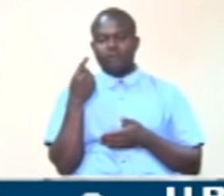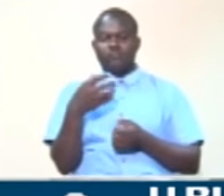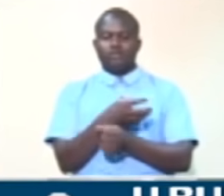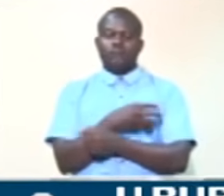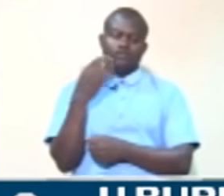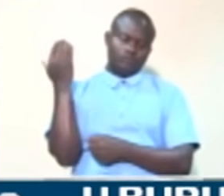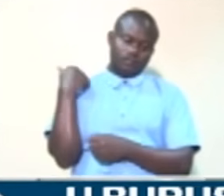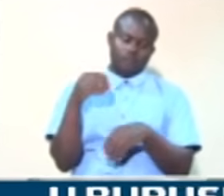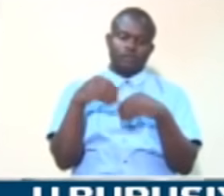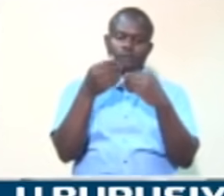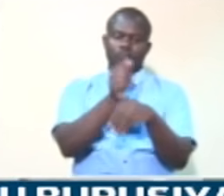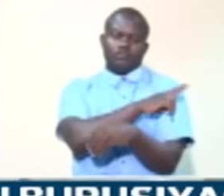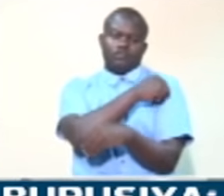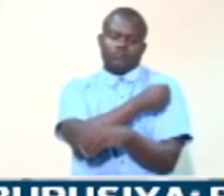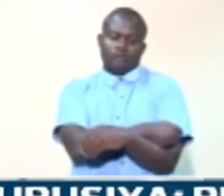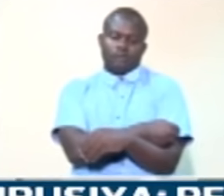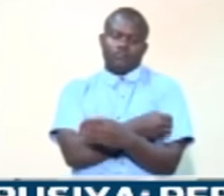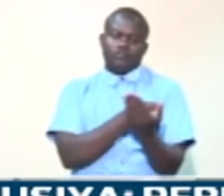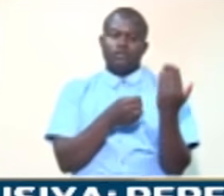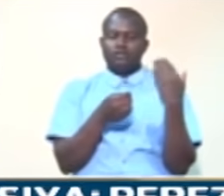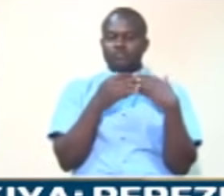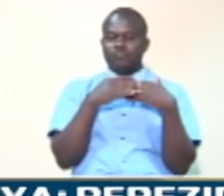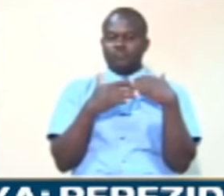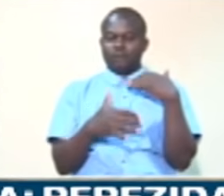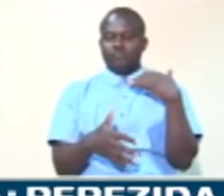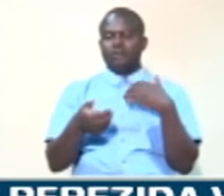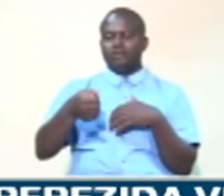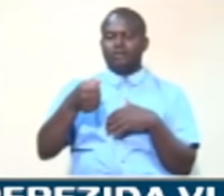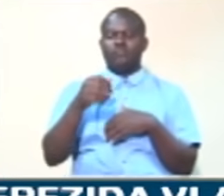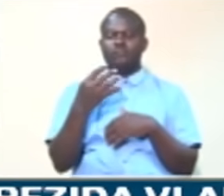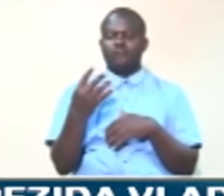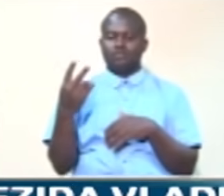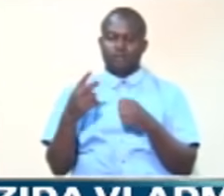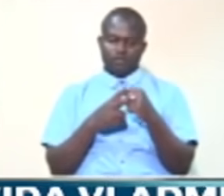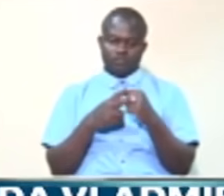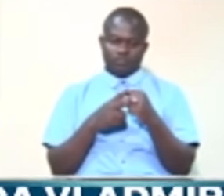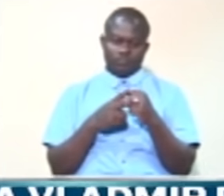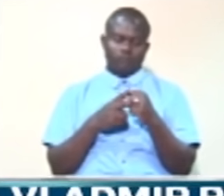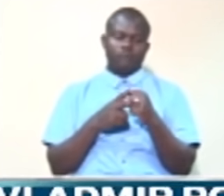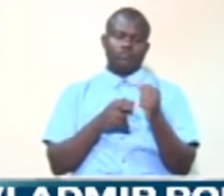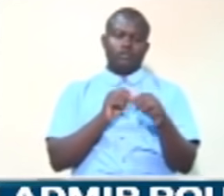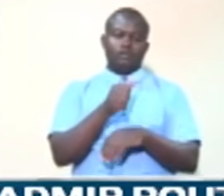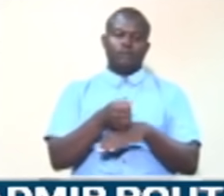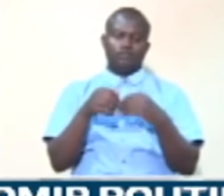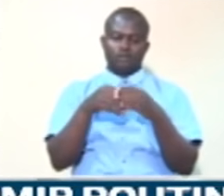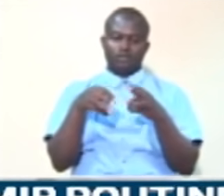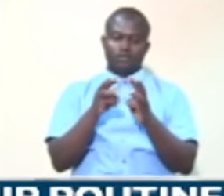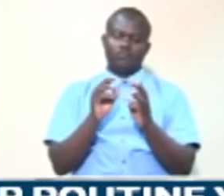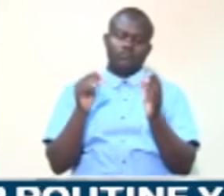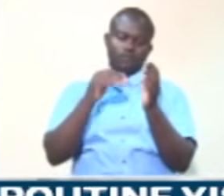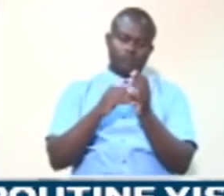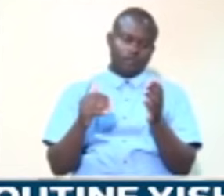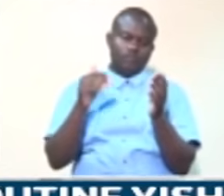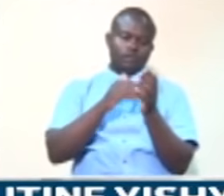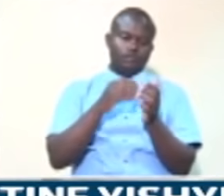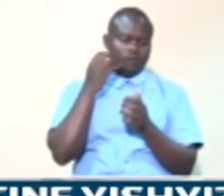bwari buhari bwari ubwo guha ibyo bitaro amaraso amashashi 47 dushyiraho uburyo ngaruka